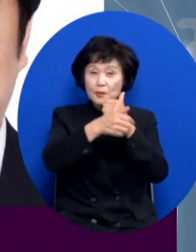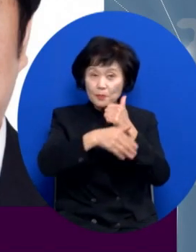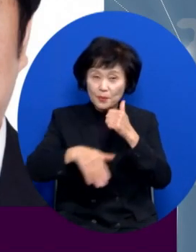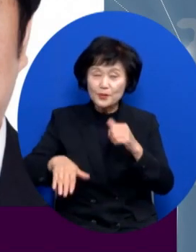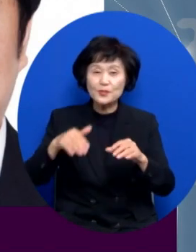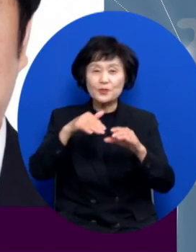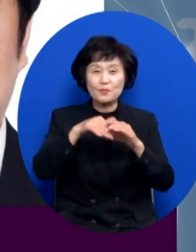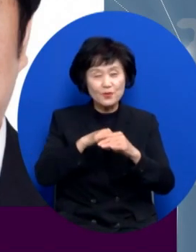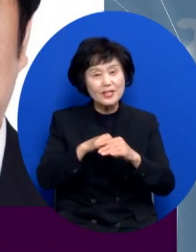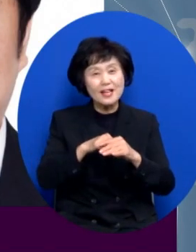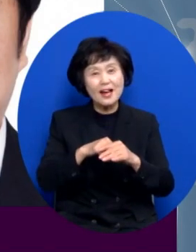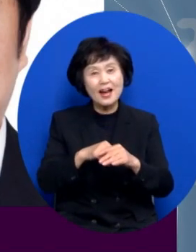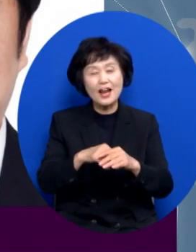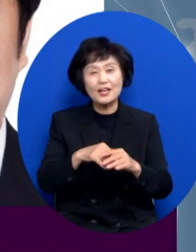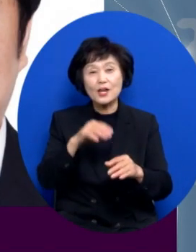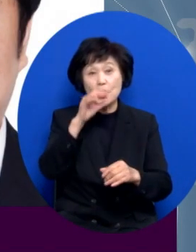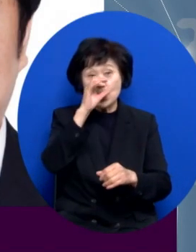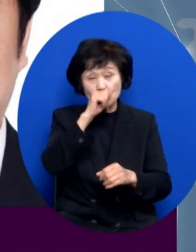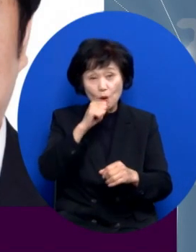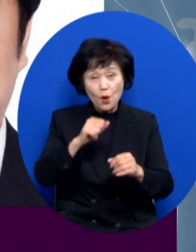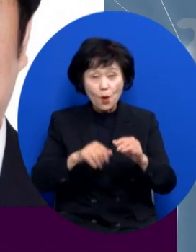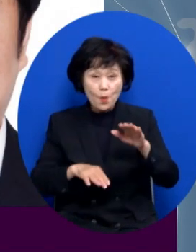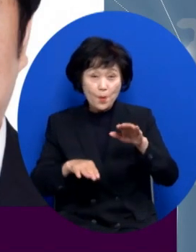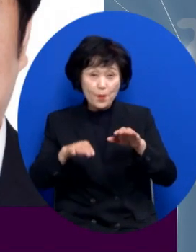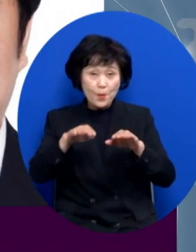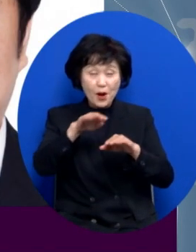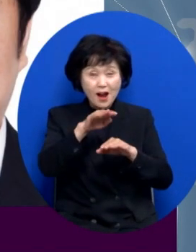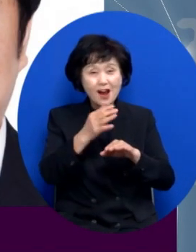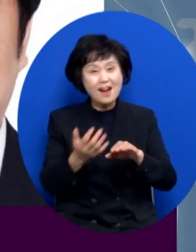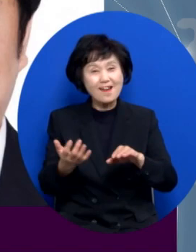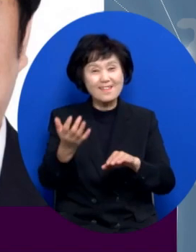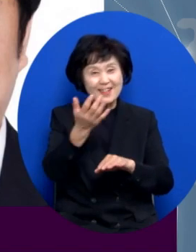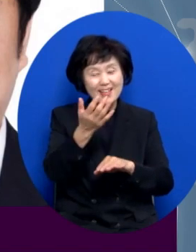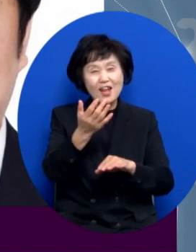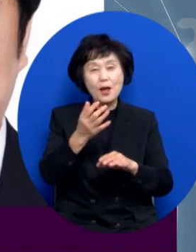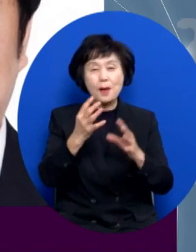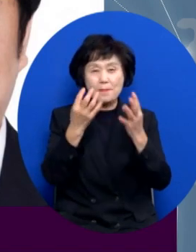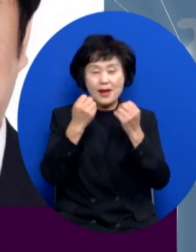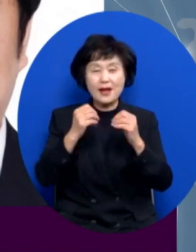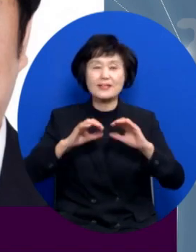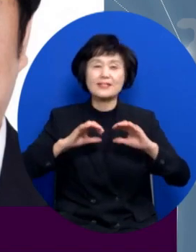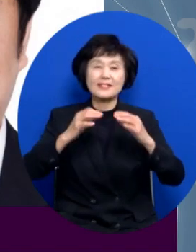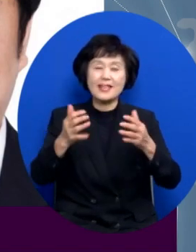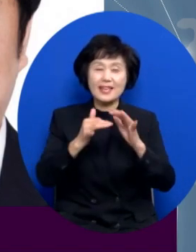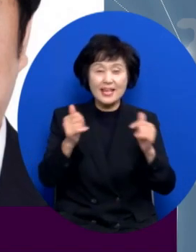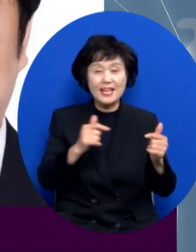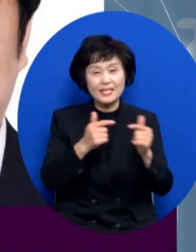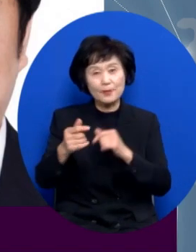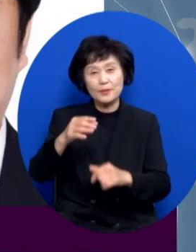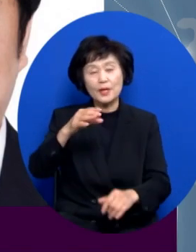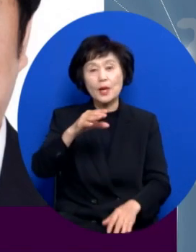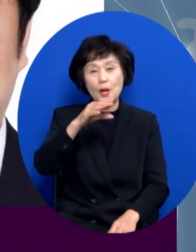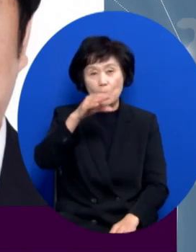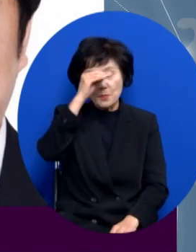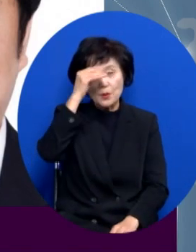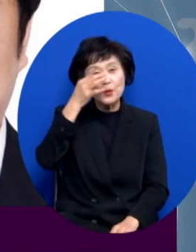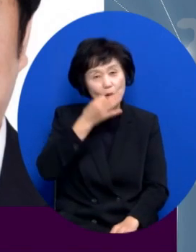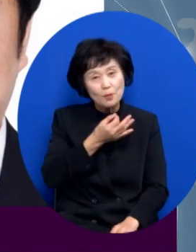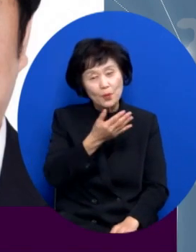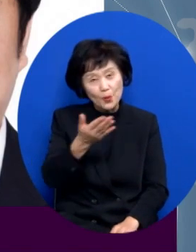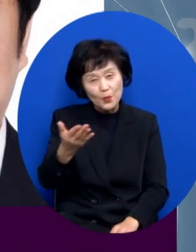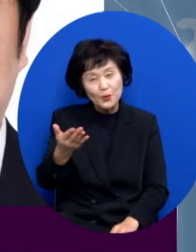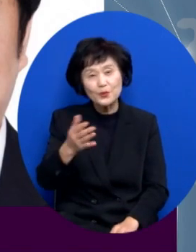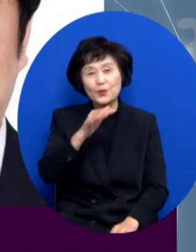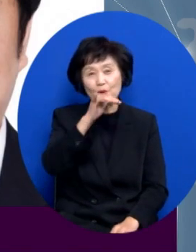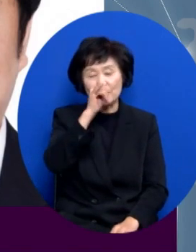문화를 얼마나 좋은 수준까지 끌어올렸는지 많은 세계인들에게 본이 되는 역할을 하는